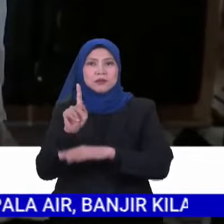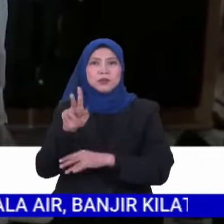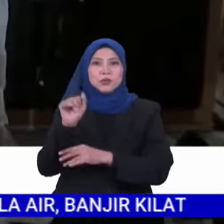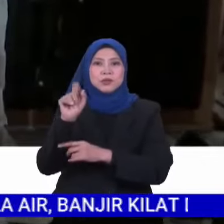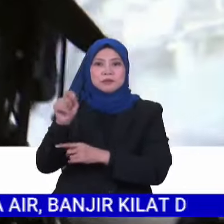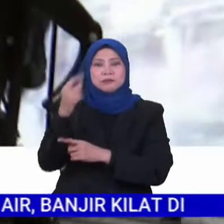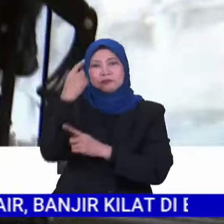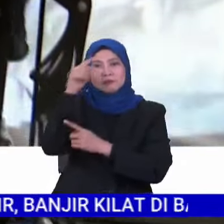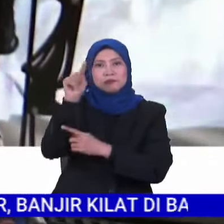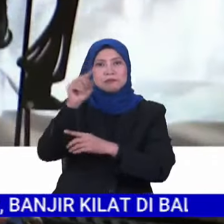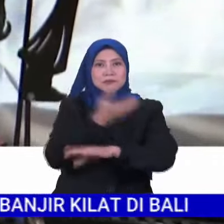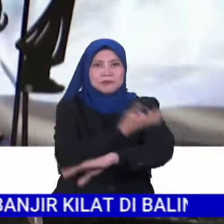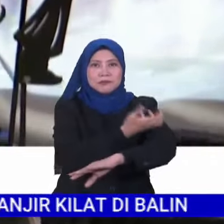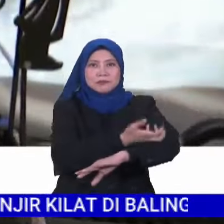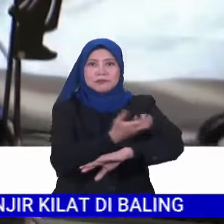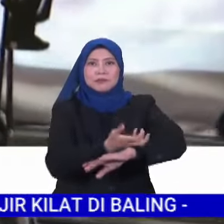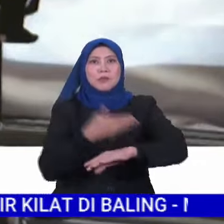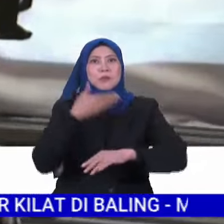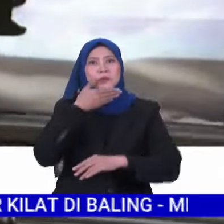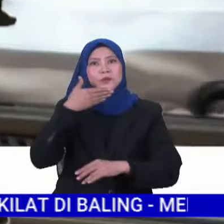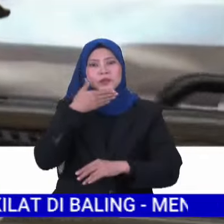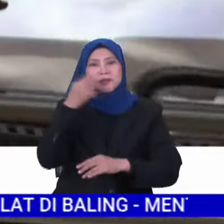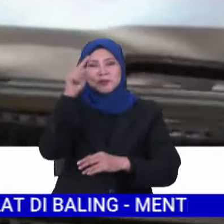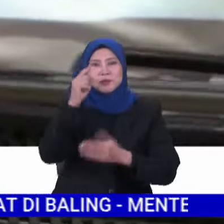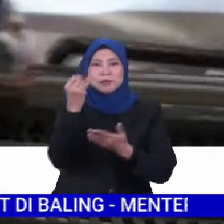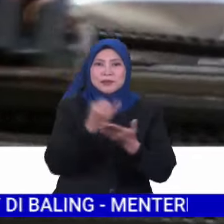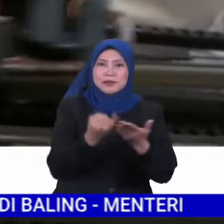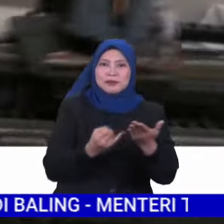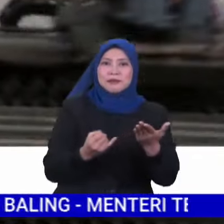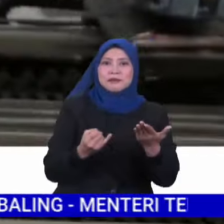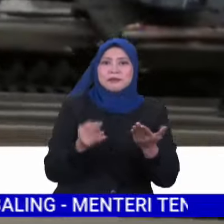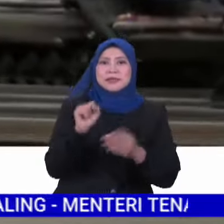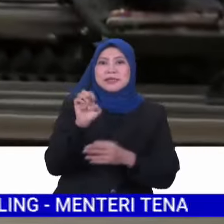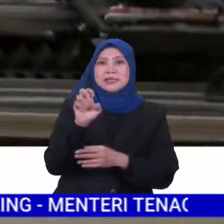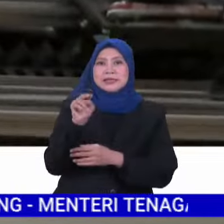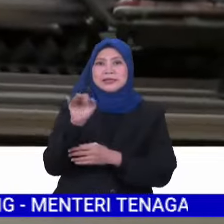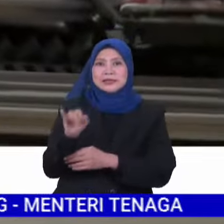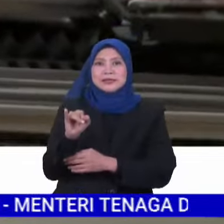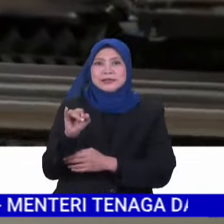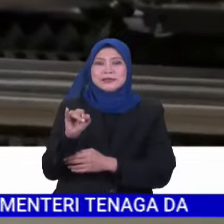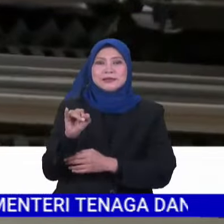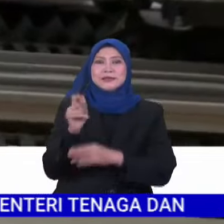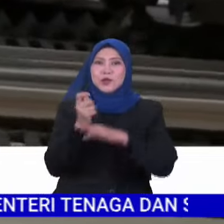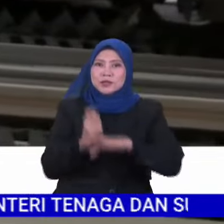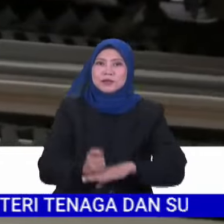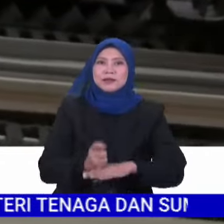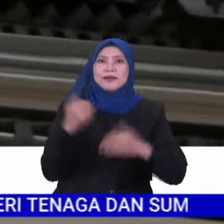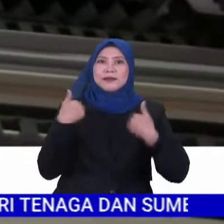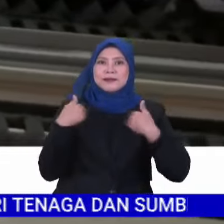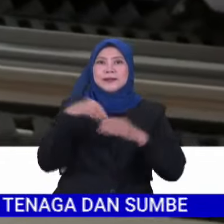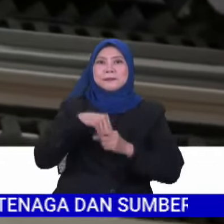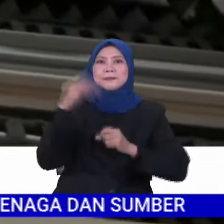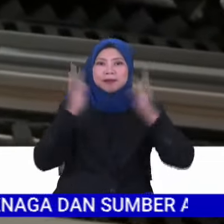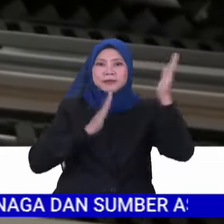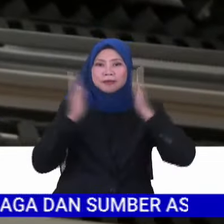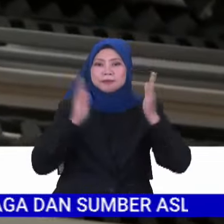kepada generasi muda tentang kesenian dan kebudayaan tradisional yang ada di negara kita